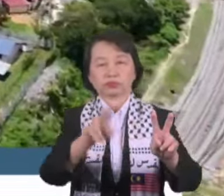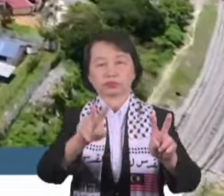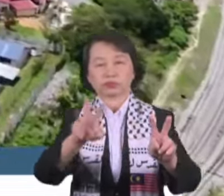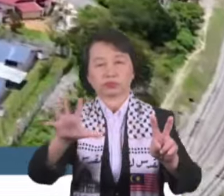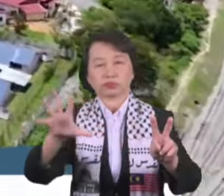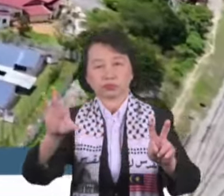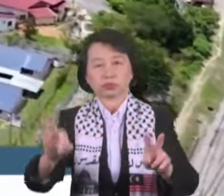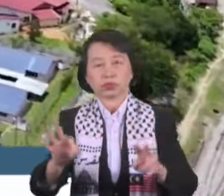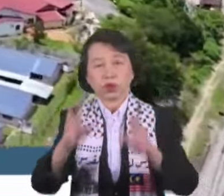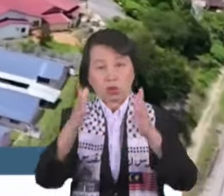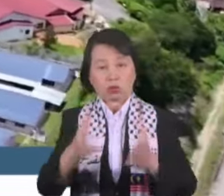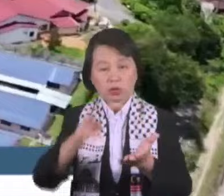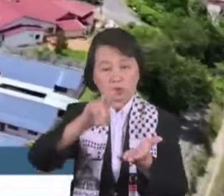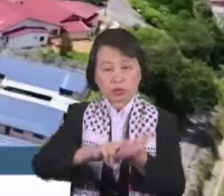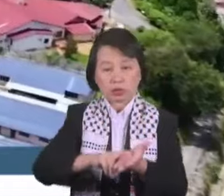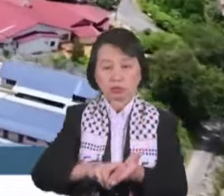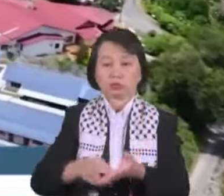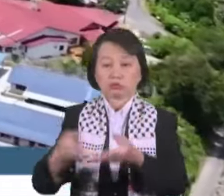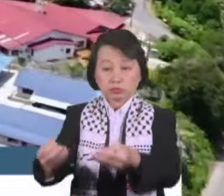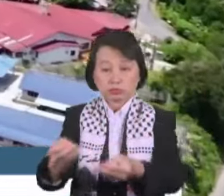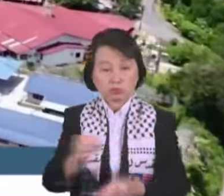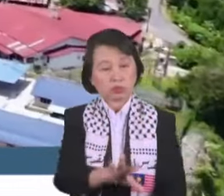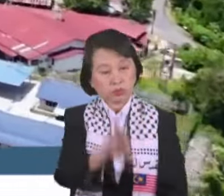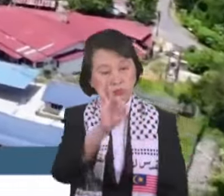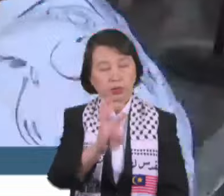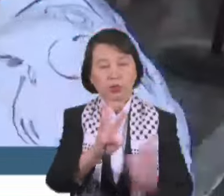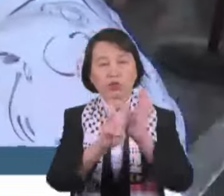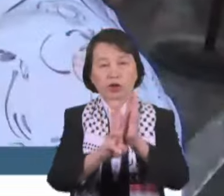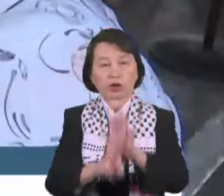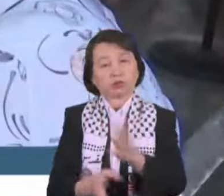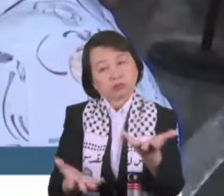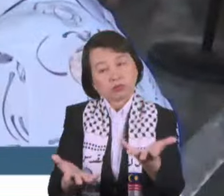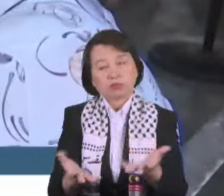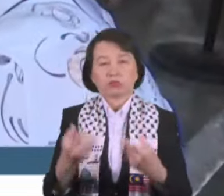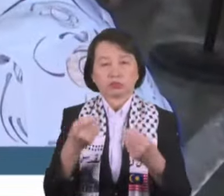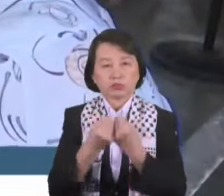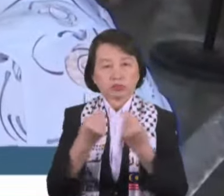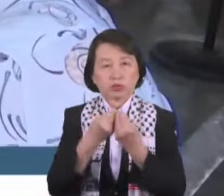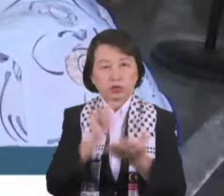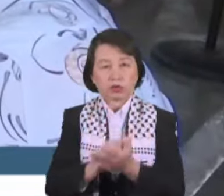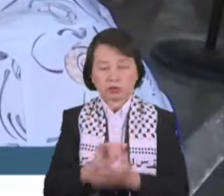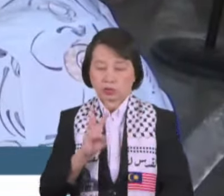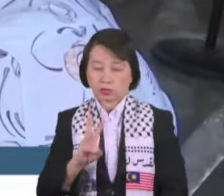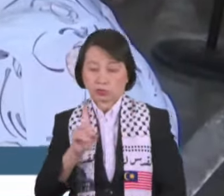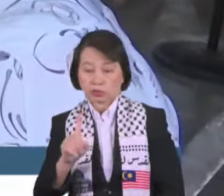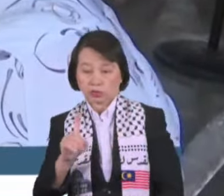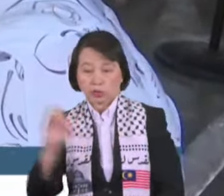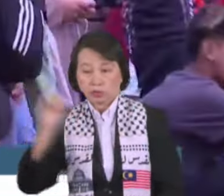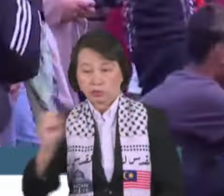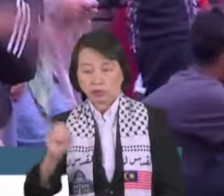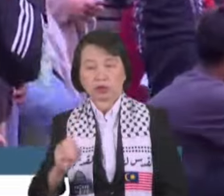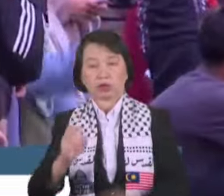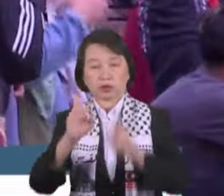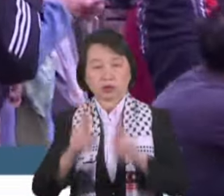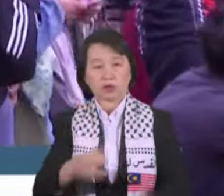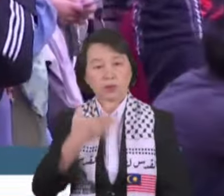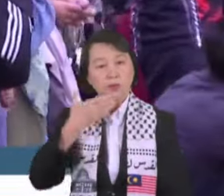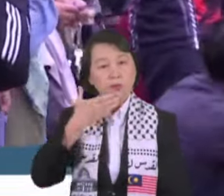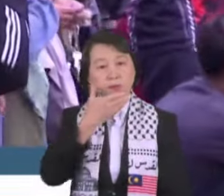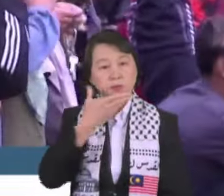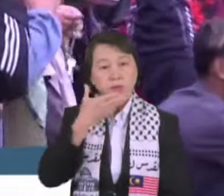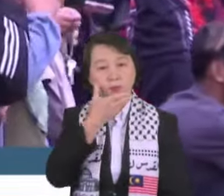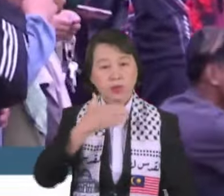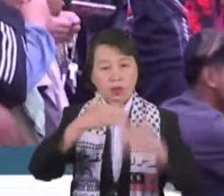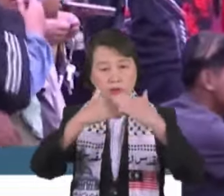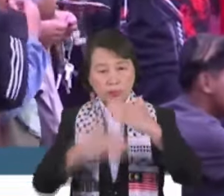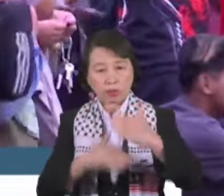20,259 pengundi berdaftar diberi mandat memilih wakil mereka. Daripada jumlah itu, 61% adalah pengundi muda